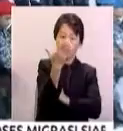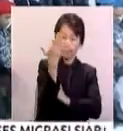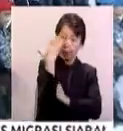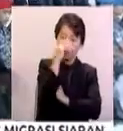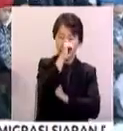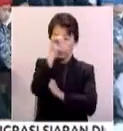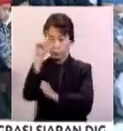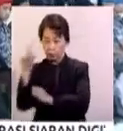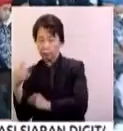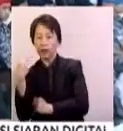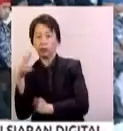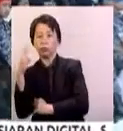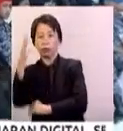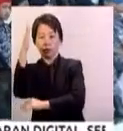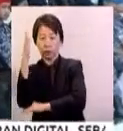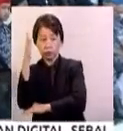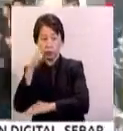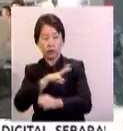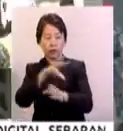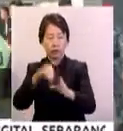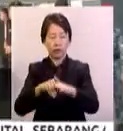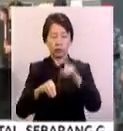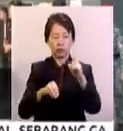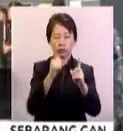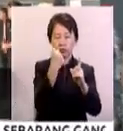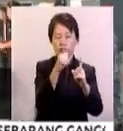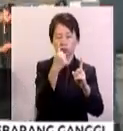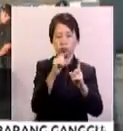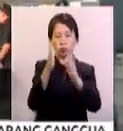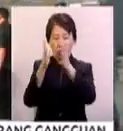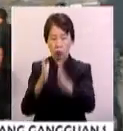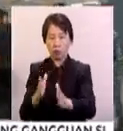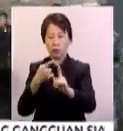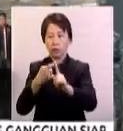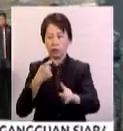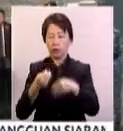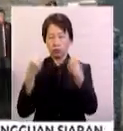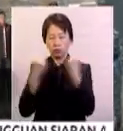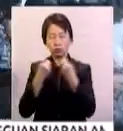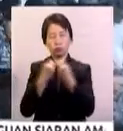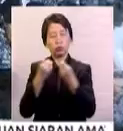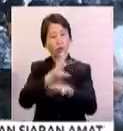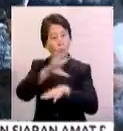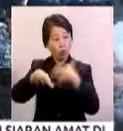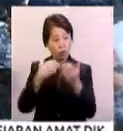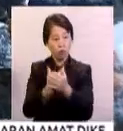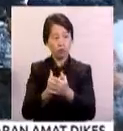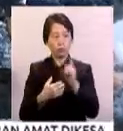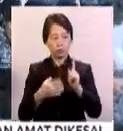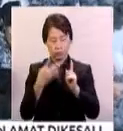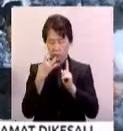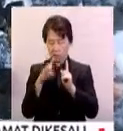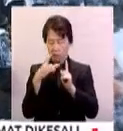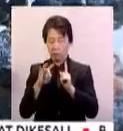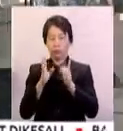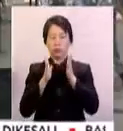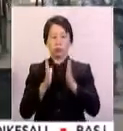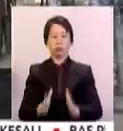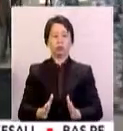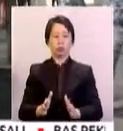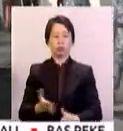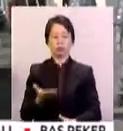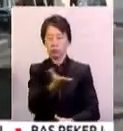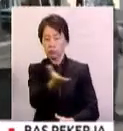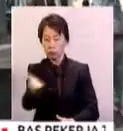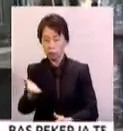hingga 12 tengah hari melibatkan 110 pengundi awal daripada jumlah keseluruhan 118 orang.